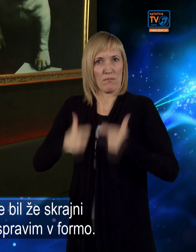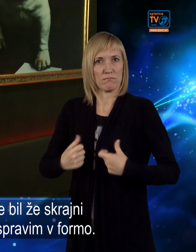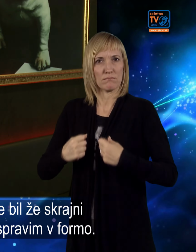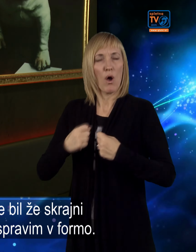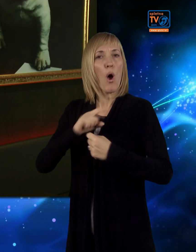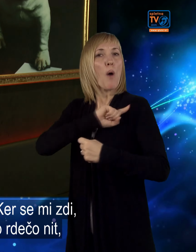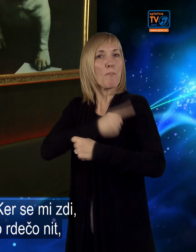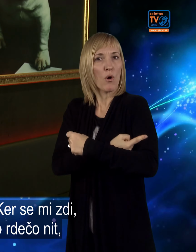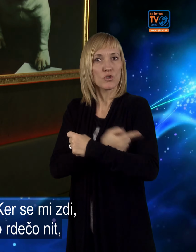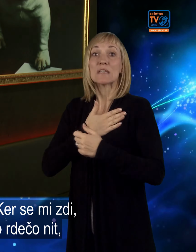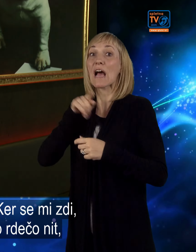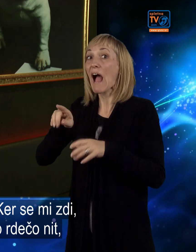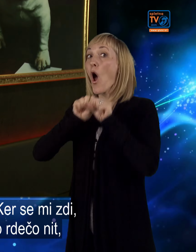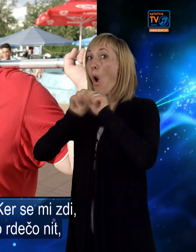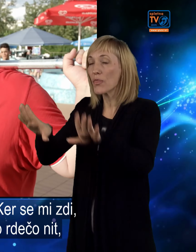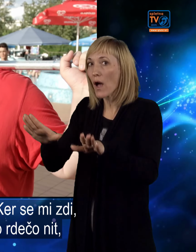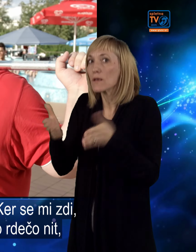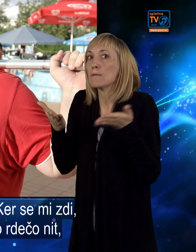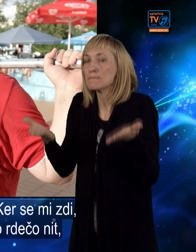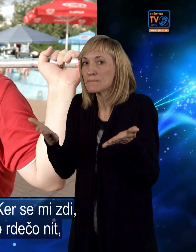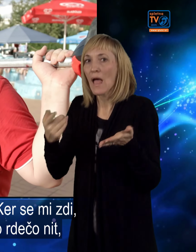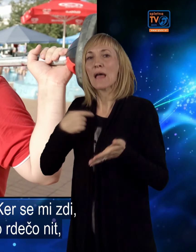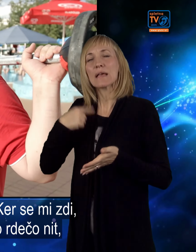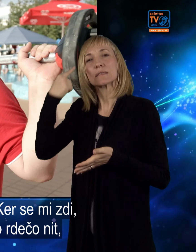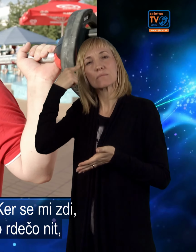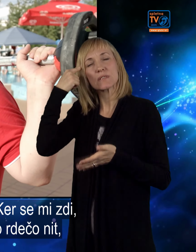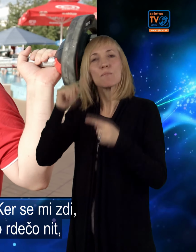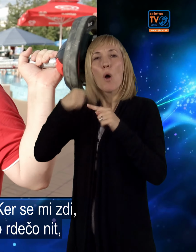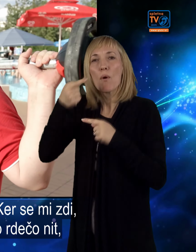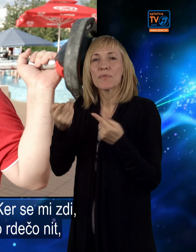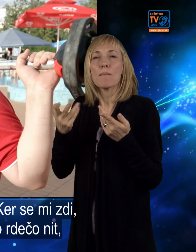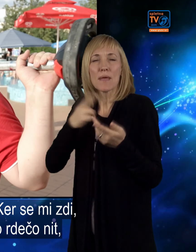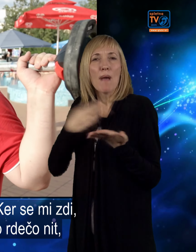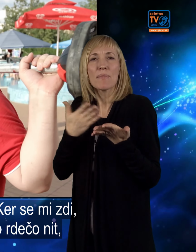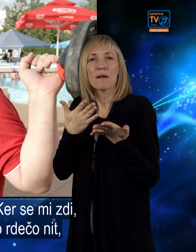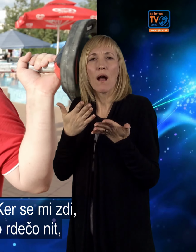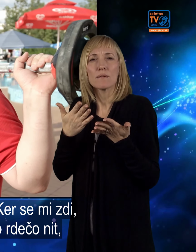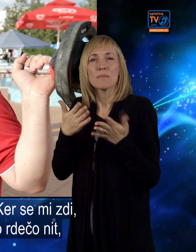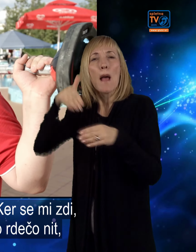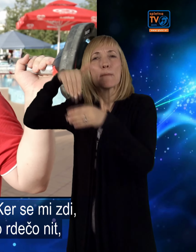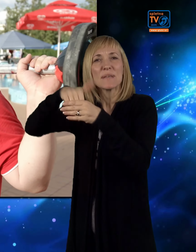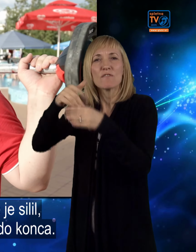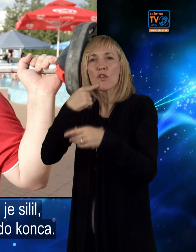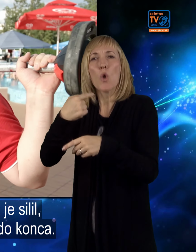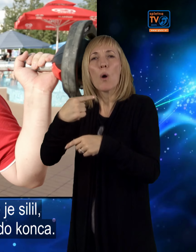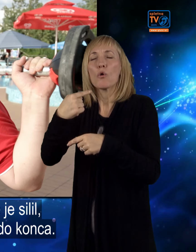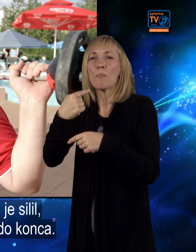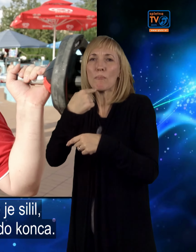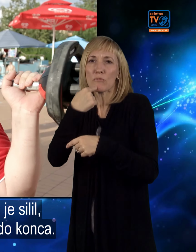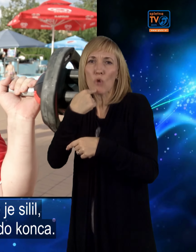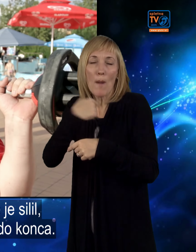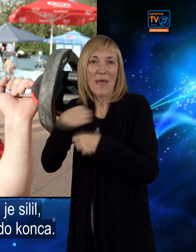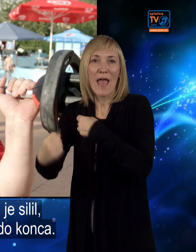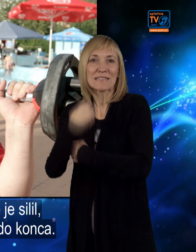formo. Zakaj v to oddajo? Zato, ker se mi zdi, da sem imel potem neko rdečo nit, nekoga, ki me je